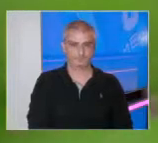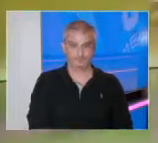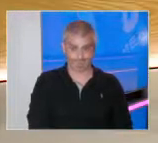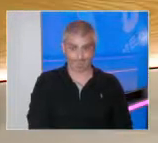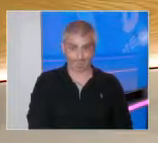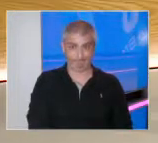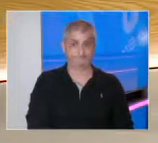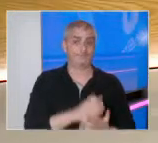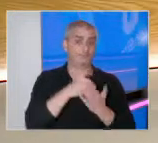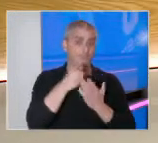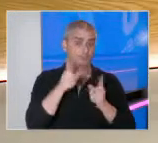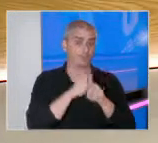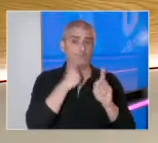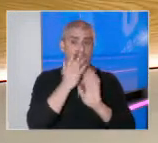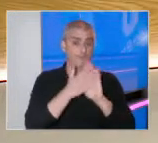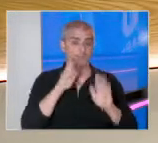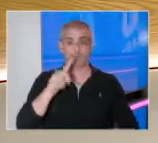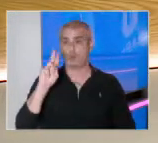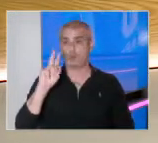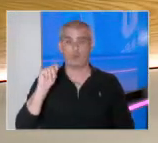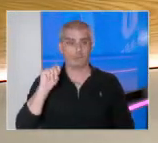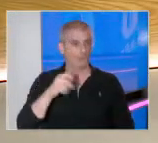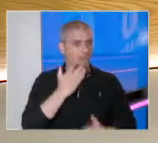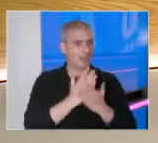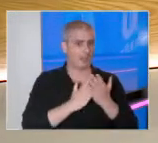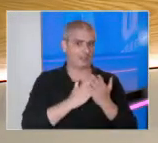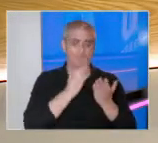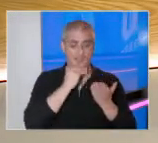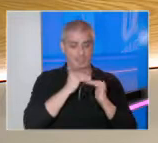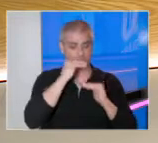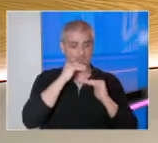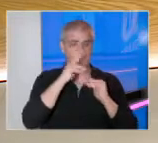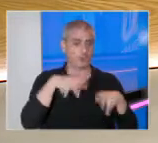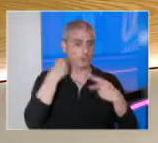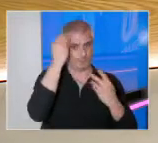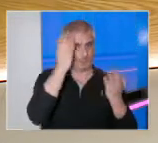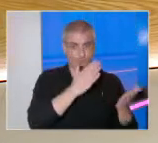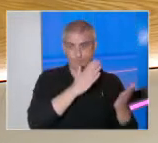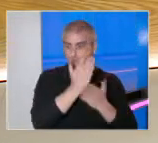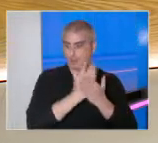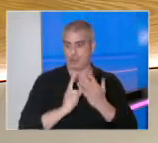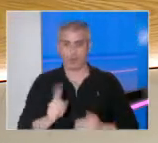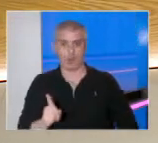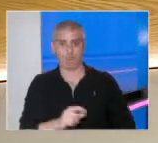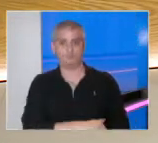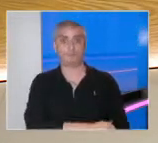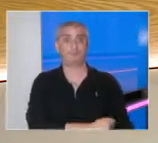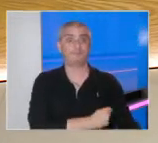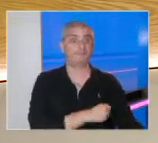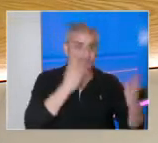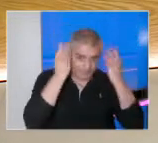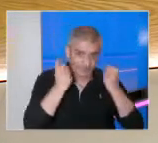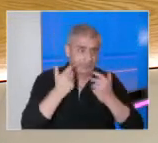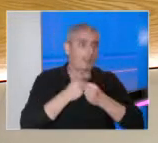אז בהמשך הזה, כמו שדיברנו עם רונית, חלק משכבות הגיל שוות לספסל הלימודים, חלקן לא, אבל במגזר